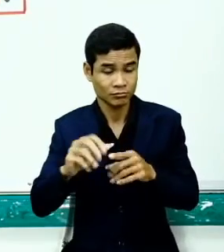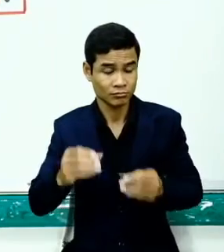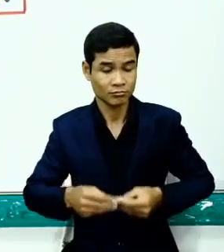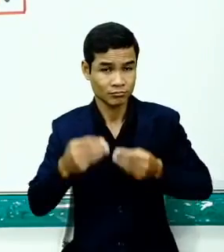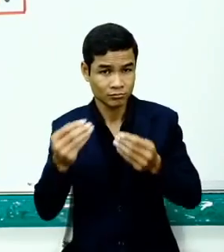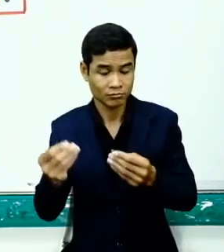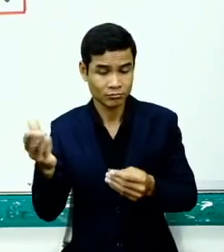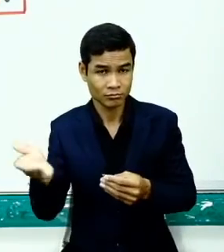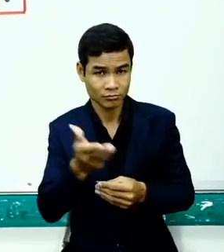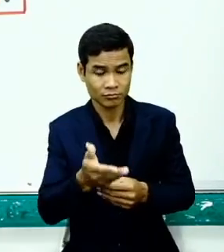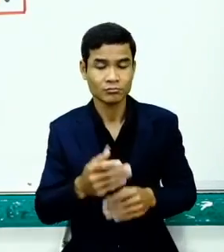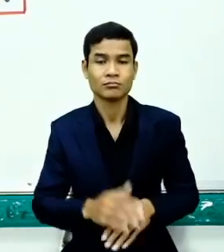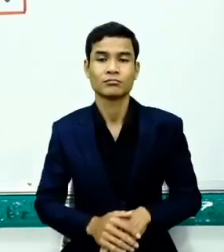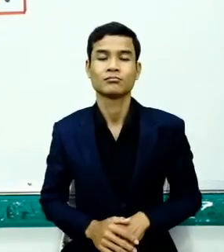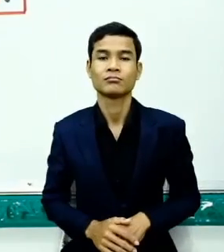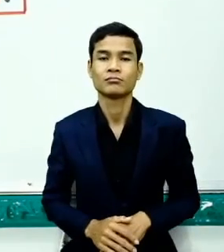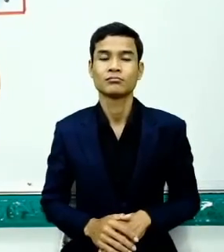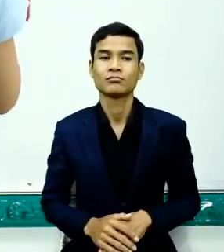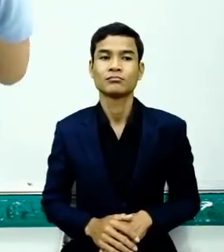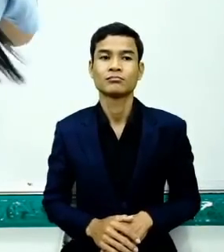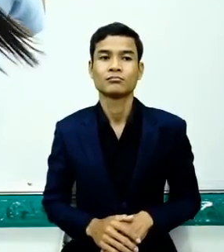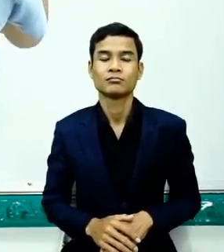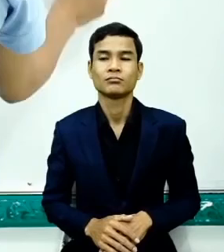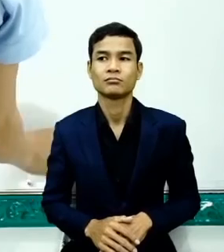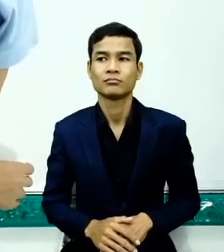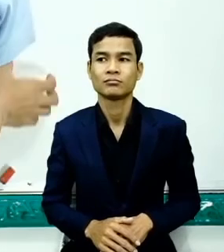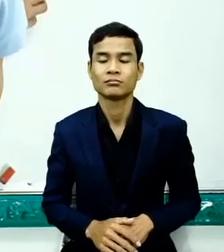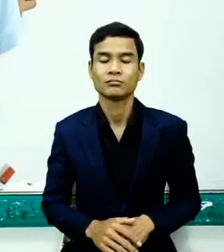មួយជូនកូនកូនចា